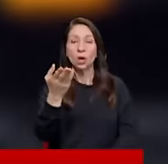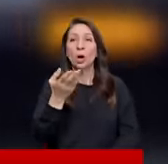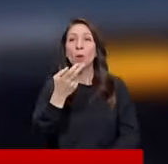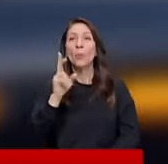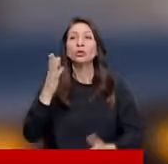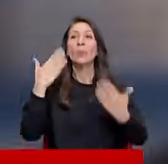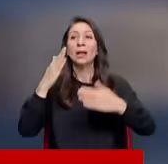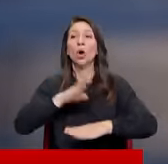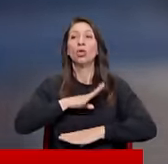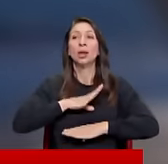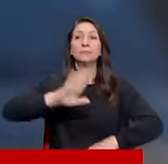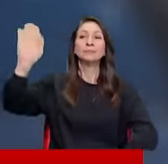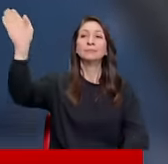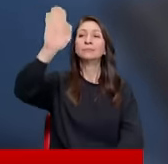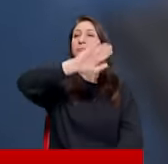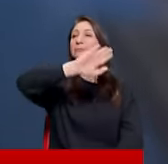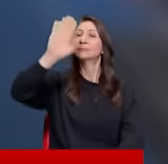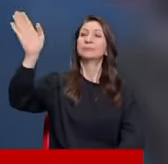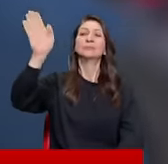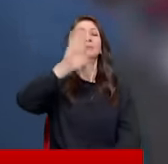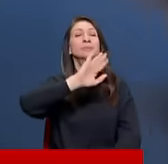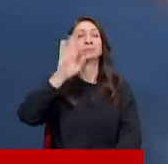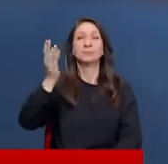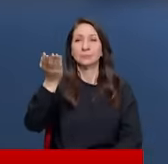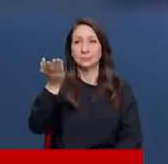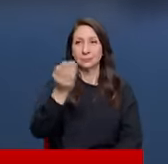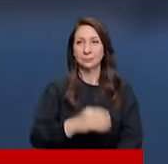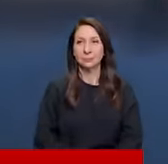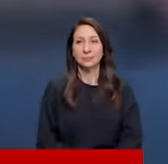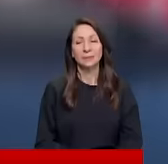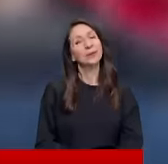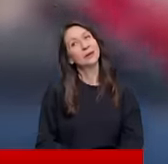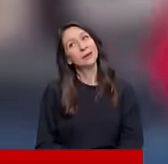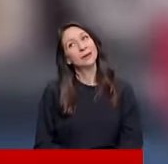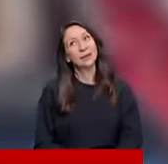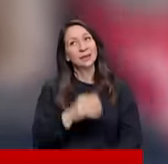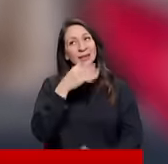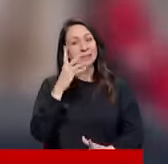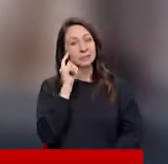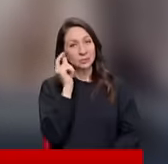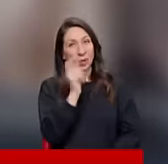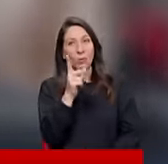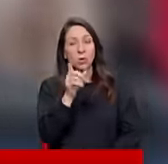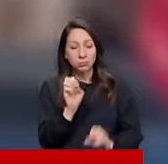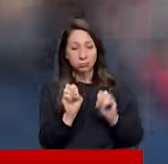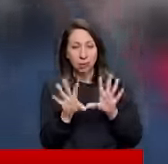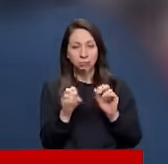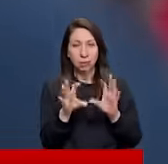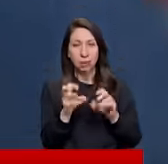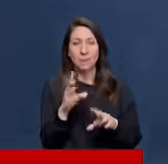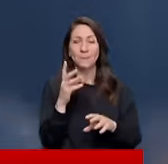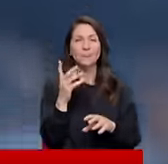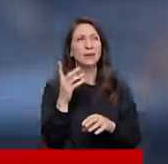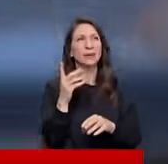Boş balkonlara Deniz abi, boş balkonlara el sağladılar burada. Ya bu, yani bir kere bu çakar meselesi şey, bir